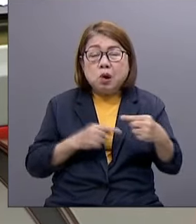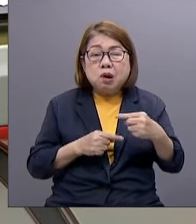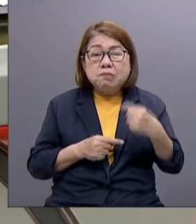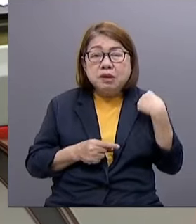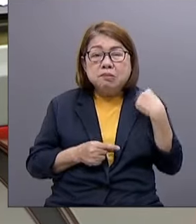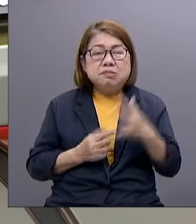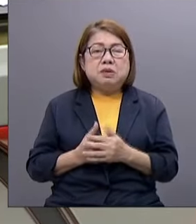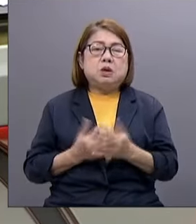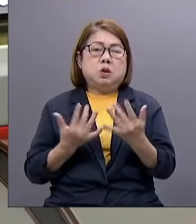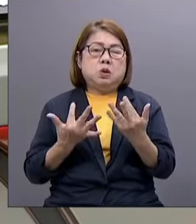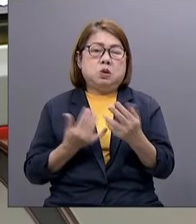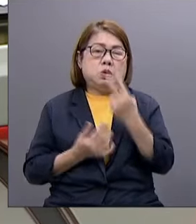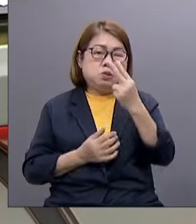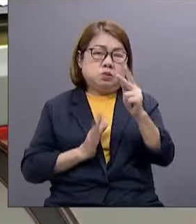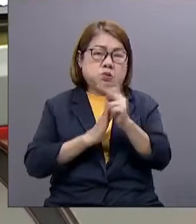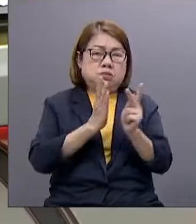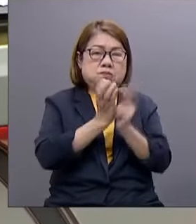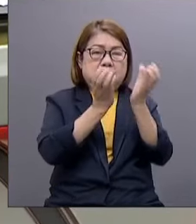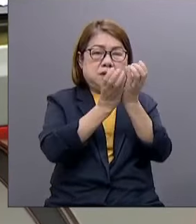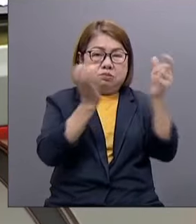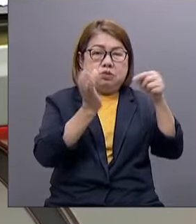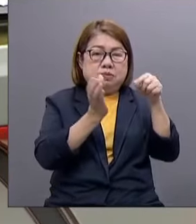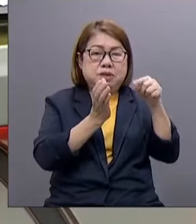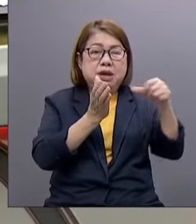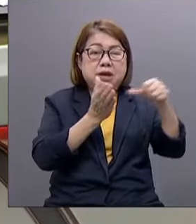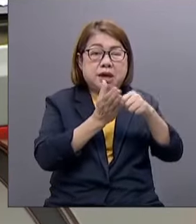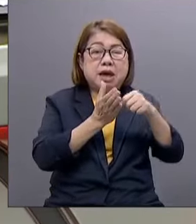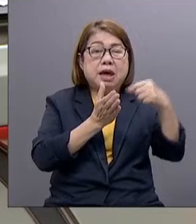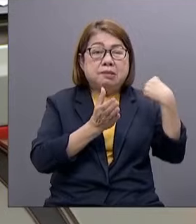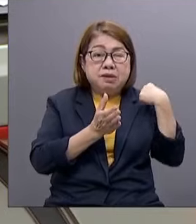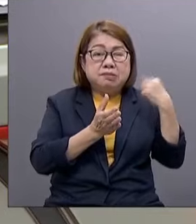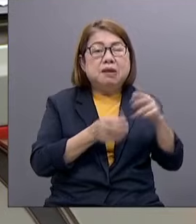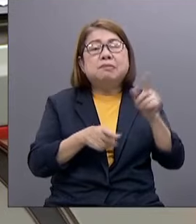ที่เรื่องของการแก้ไขรัฐธรรมนูญอย่างที่คุณนารากรให้ข้อมูลเมื่อสักครู่นี้อยู่ดีนะคะ